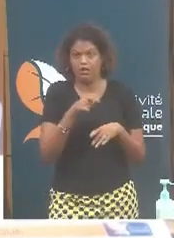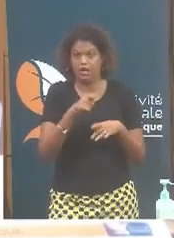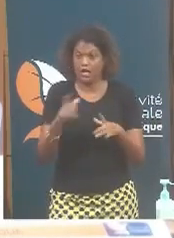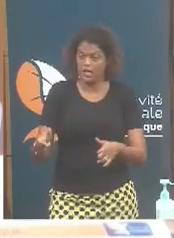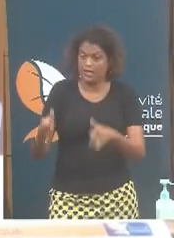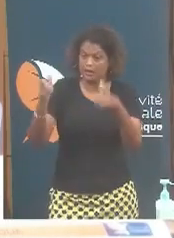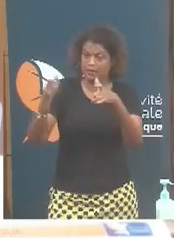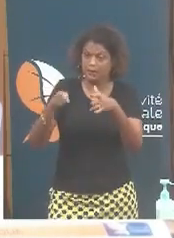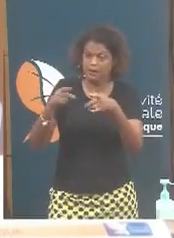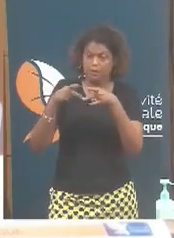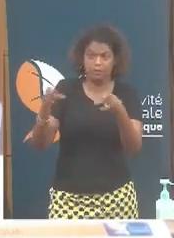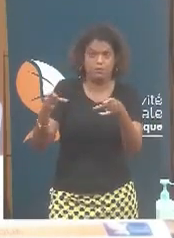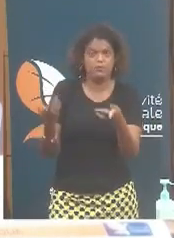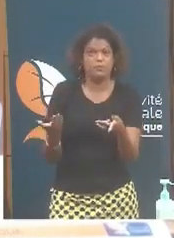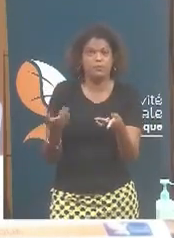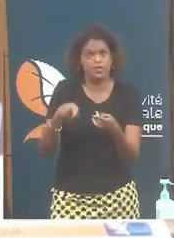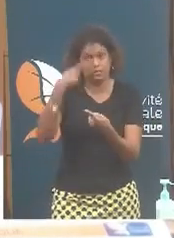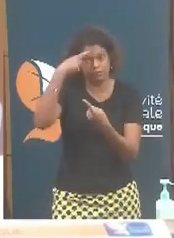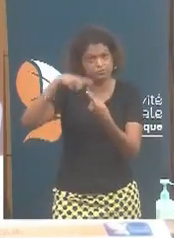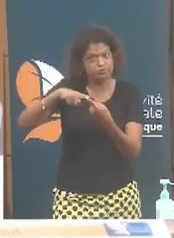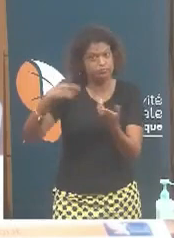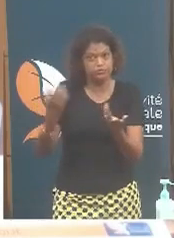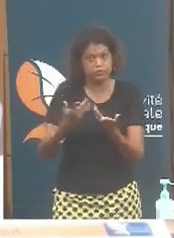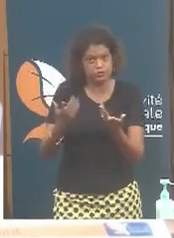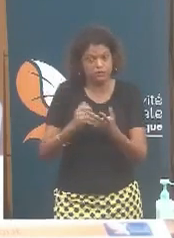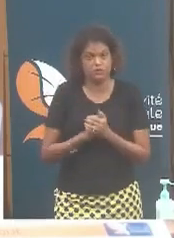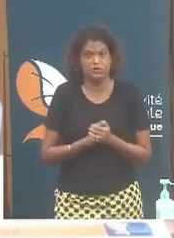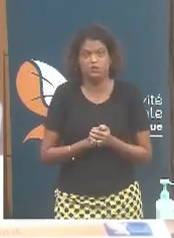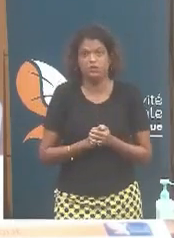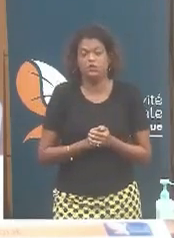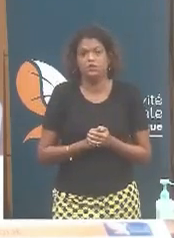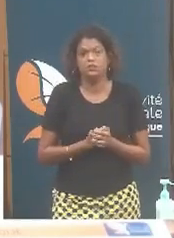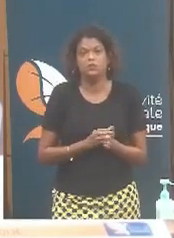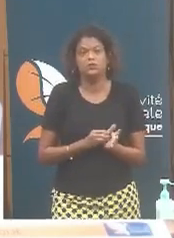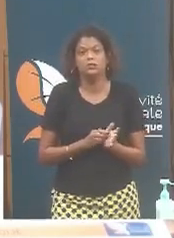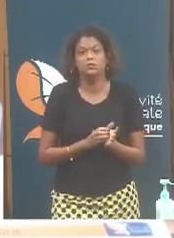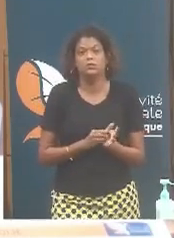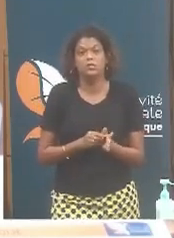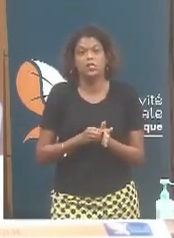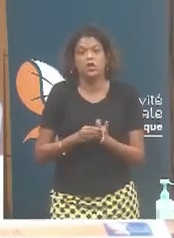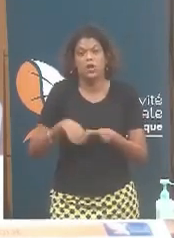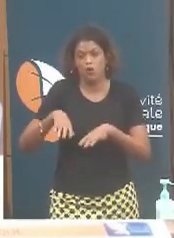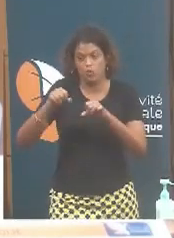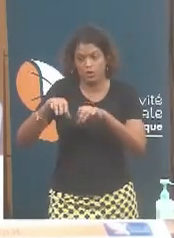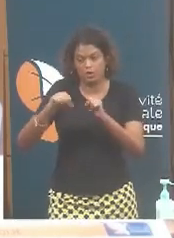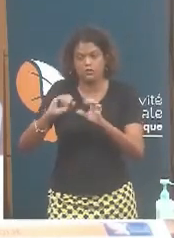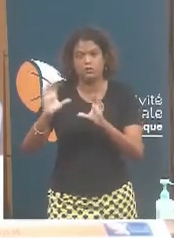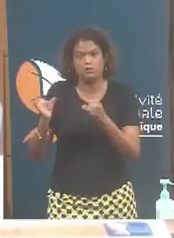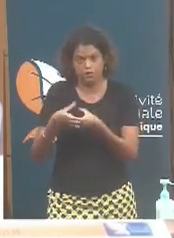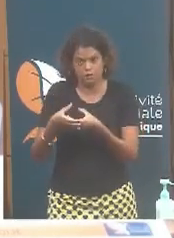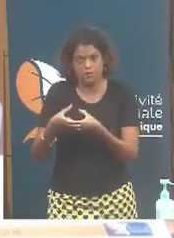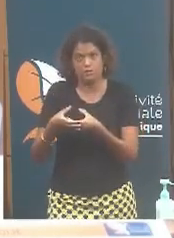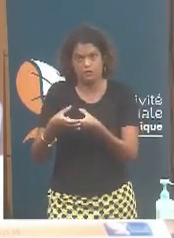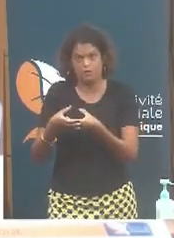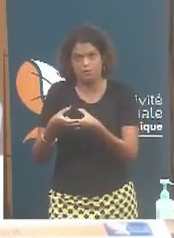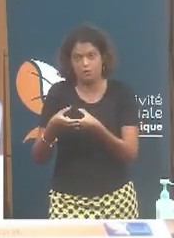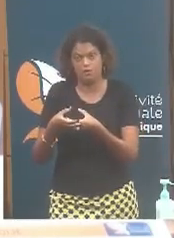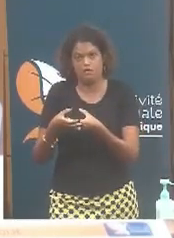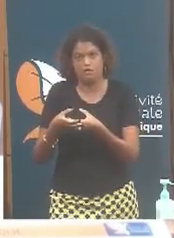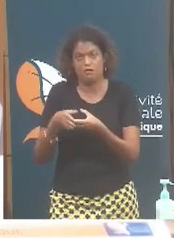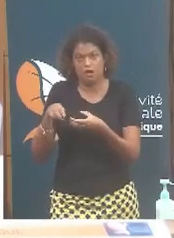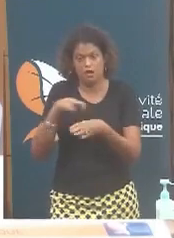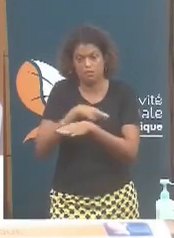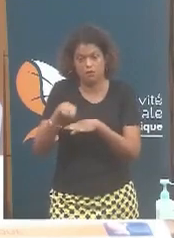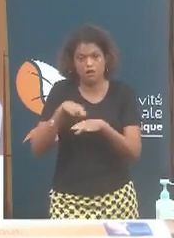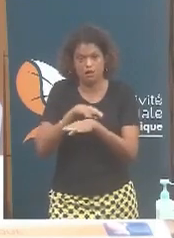public. Son objectif, c'était d'externaliser toute la compétence formation, tout le service de formation de la